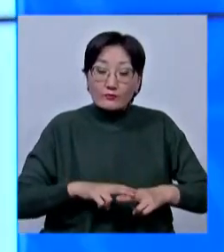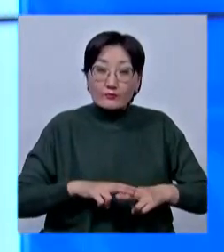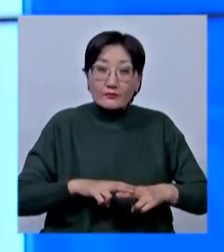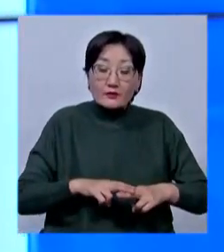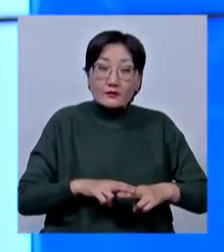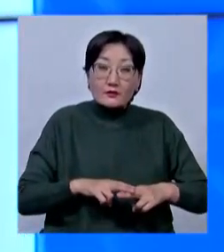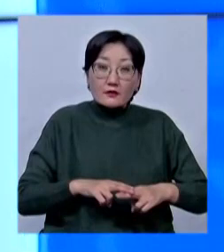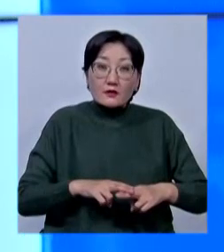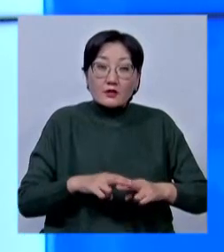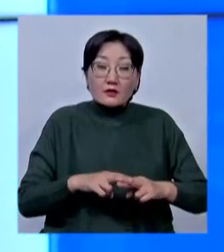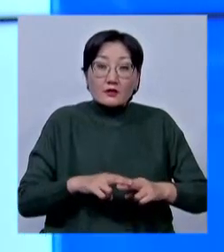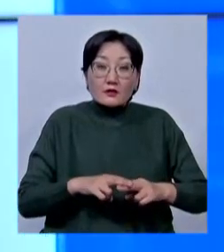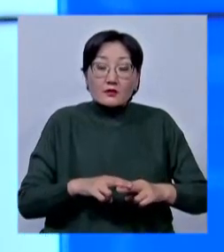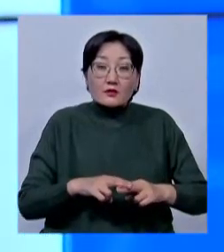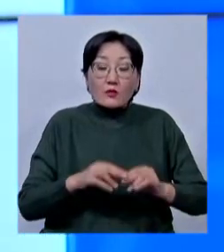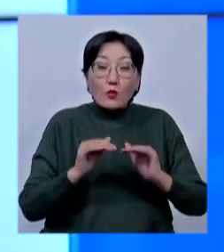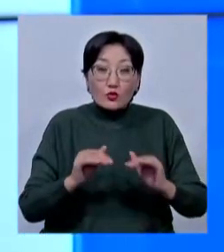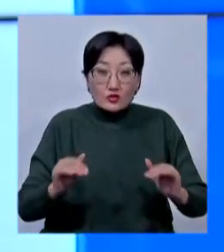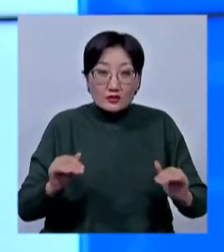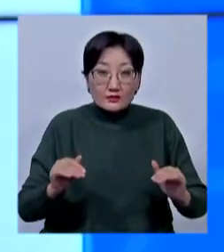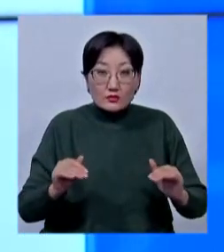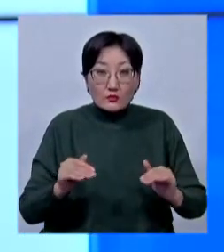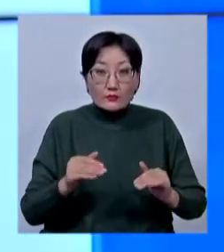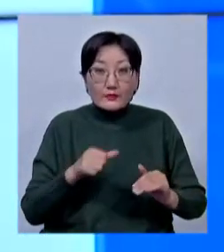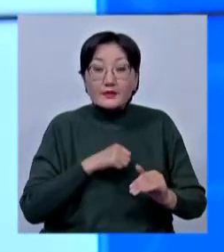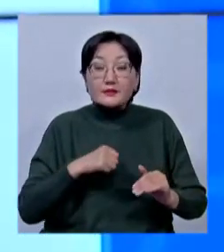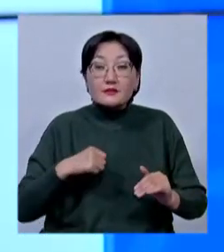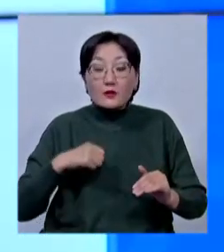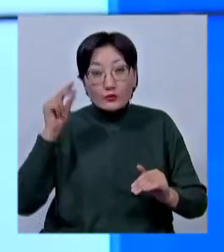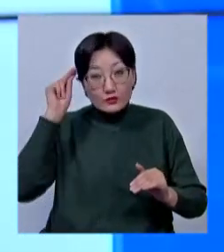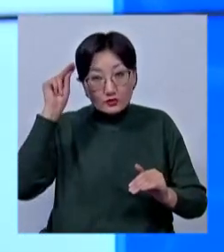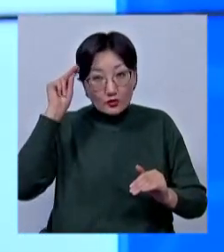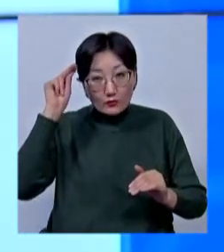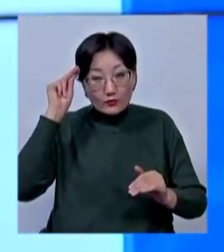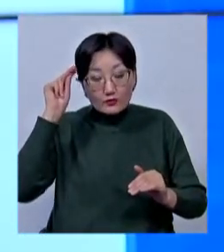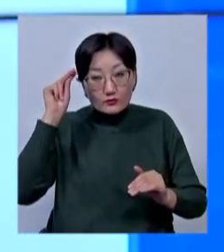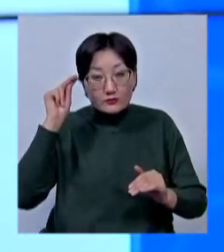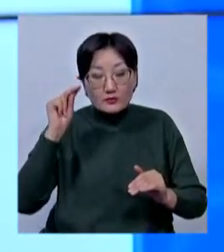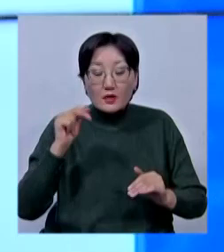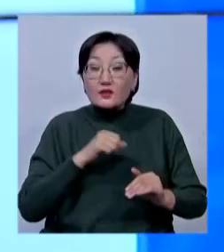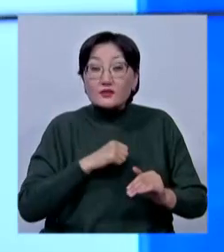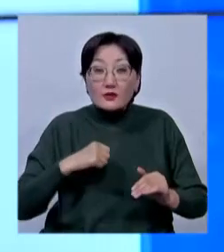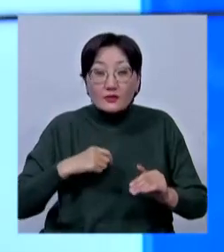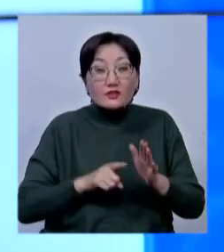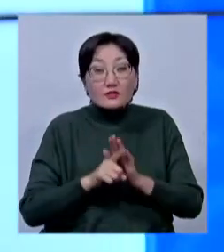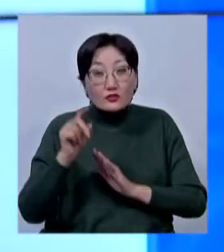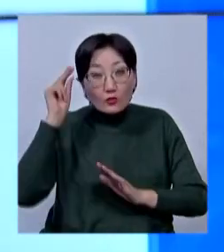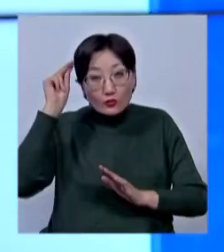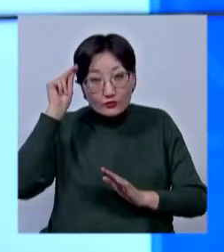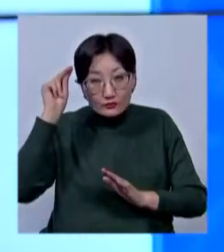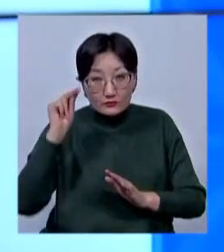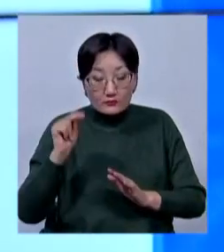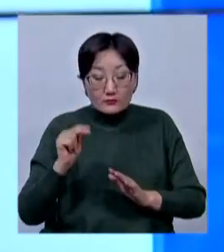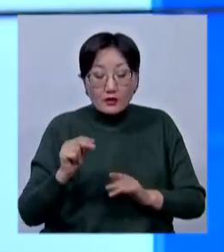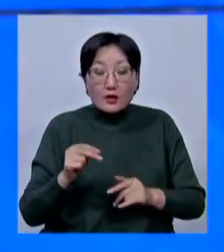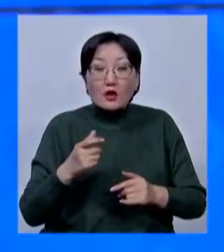Енді бұл кезде оқушылардың өздігінен білім алу қабілеті өседі. Самостоятельность, да?